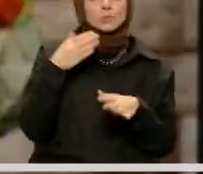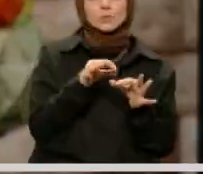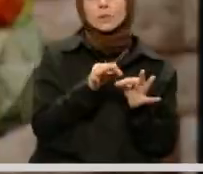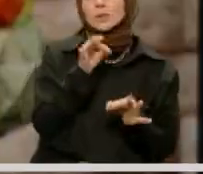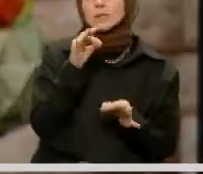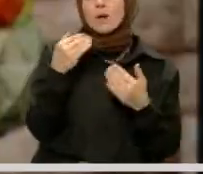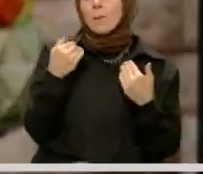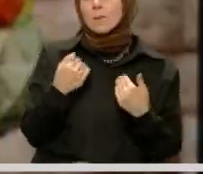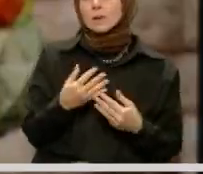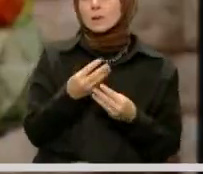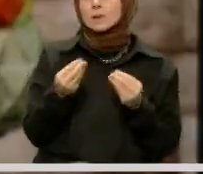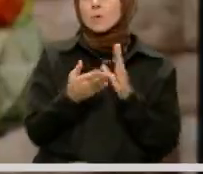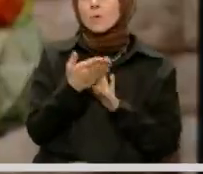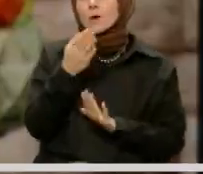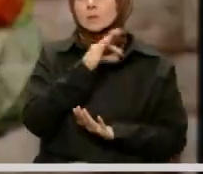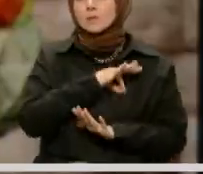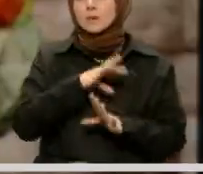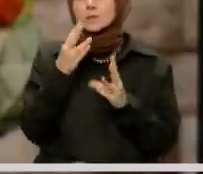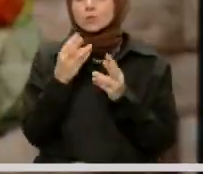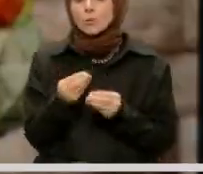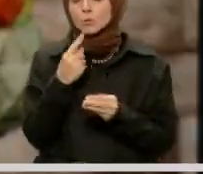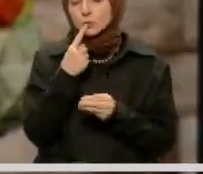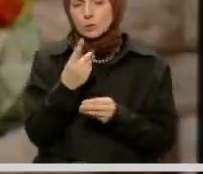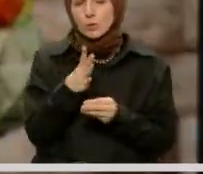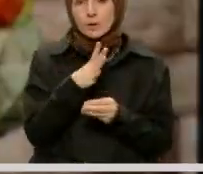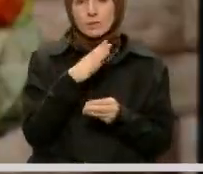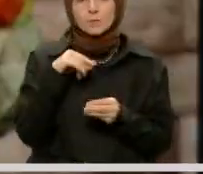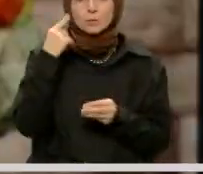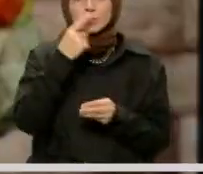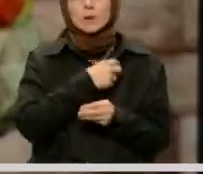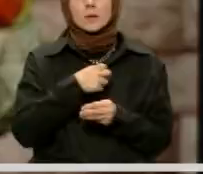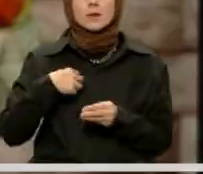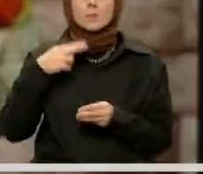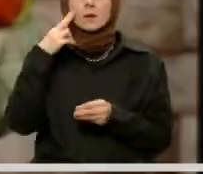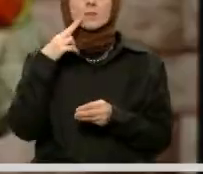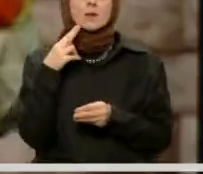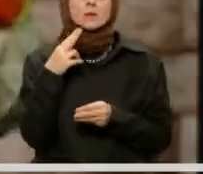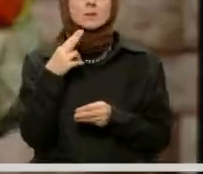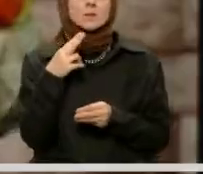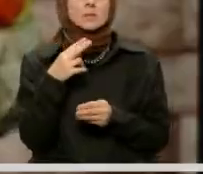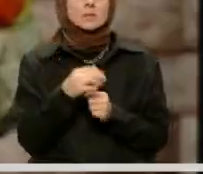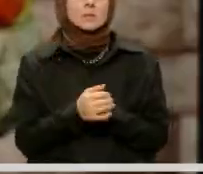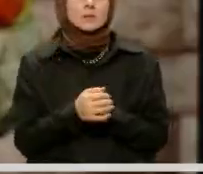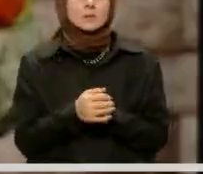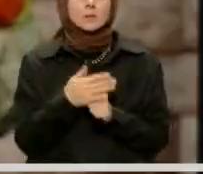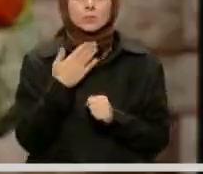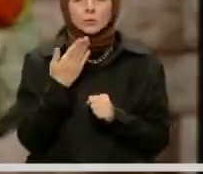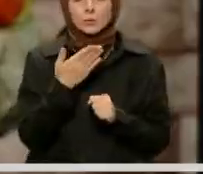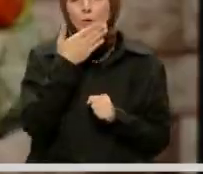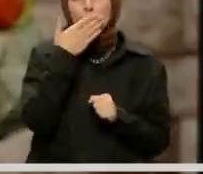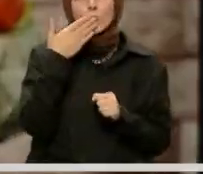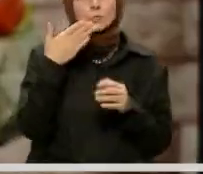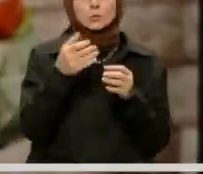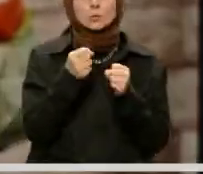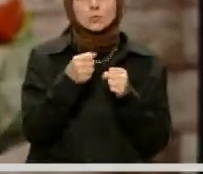ne kadar faydası olduğunu ortaya koymuşlardır. O yüzden de Efendimiz sallallahu aleyhi ve sellem "Sumu tasihhu." Oruç tutun,